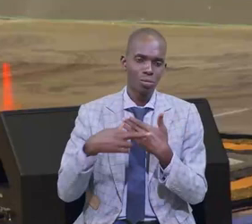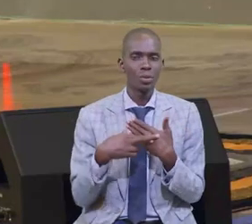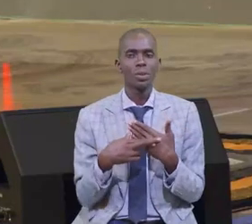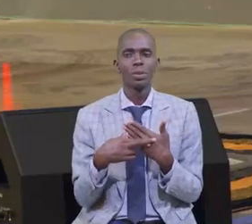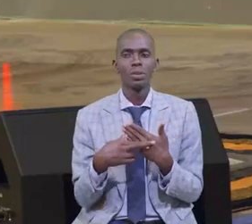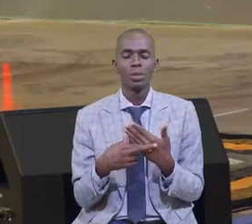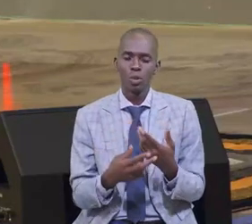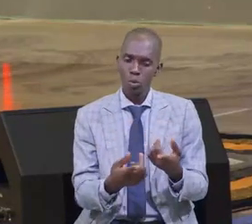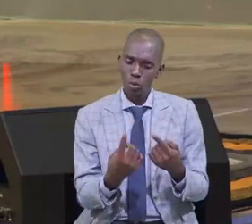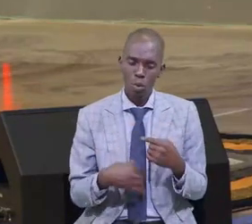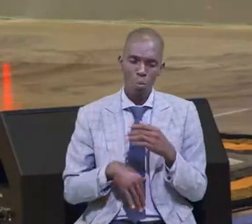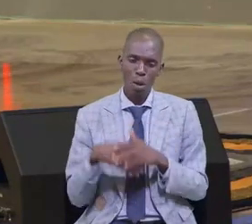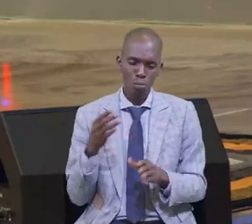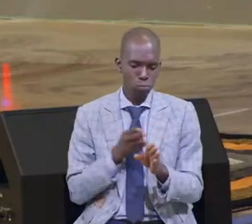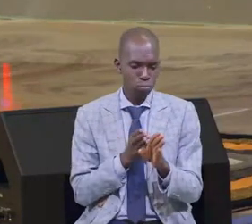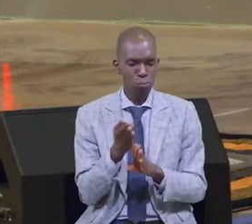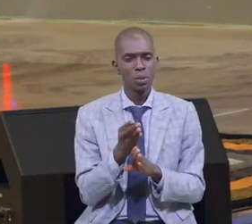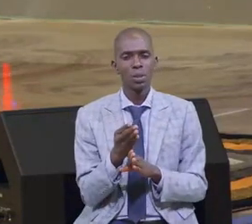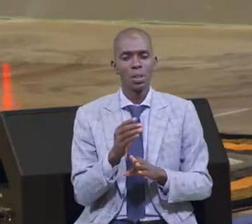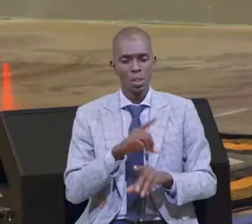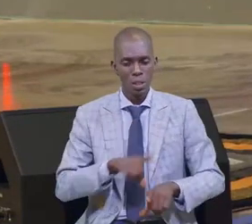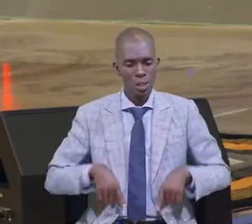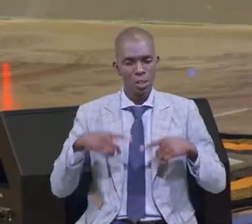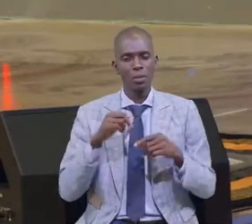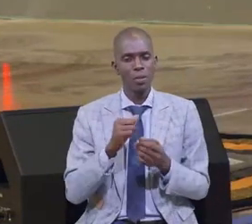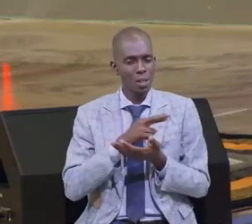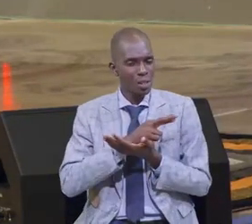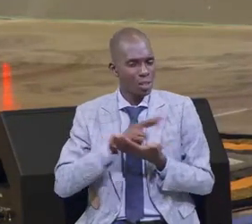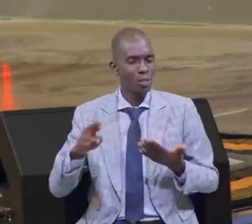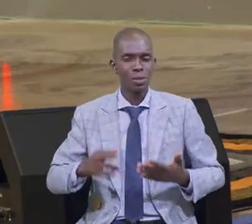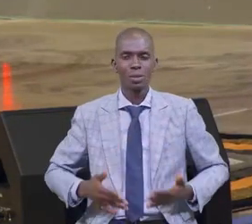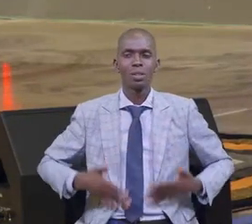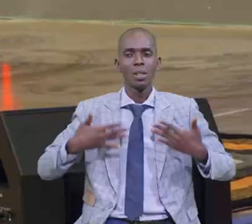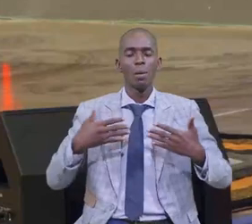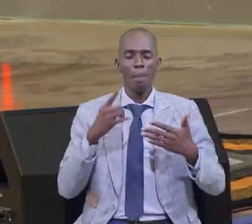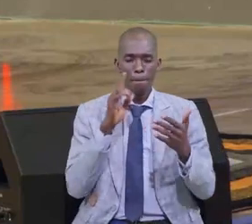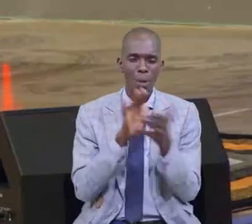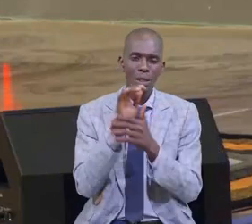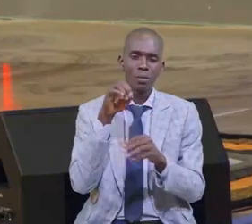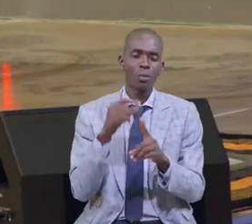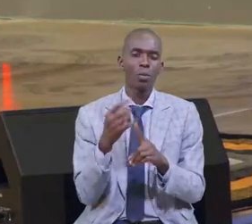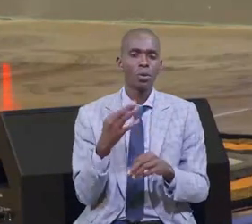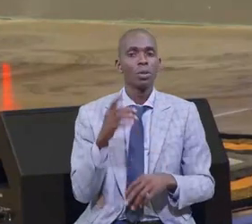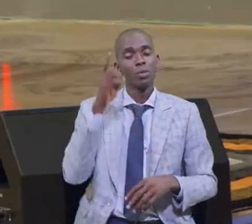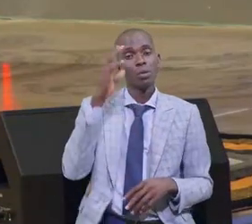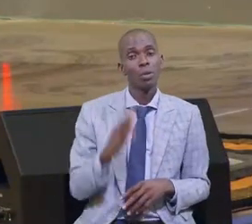là. Venez tout droit. Et menez la vie de justice. Croyez à la parole de Dieu.